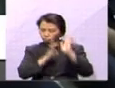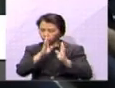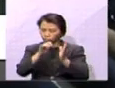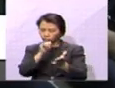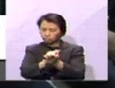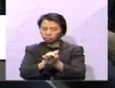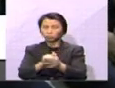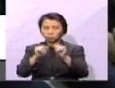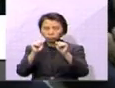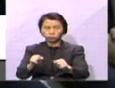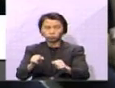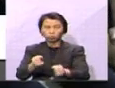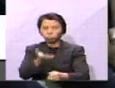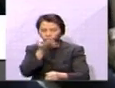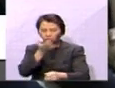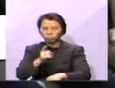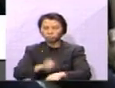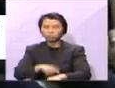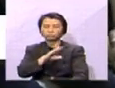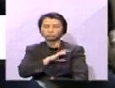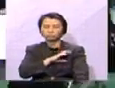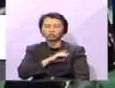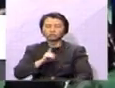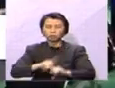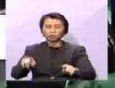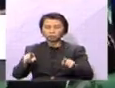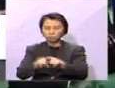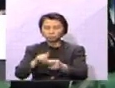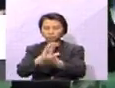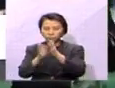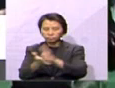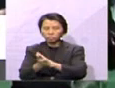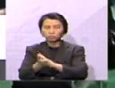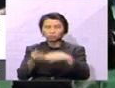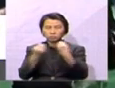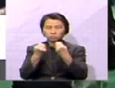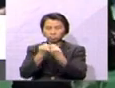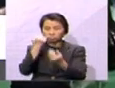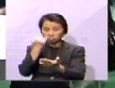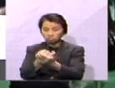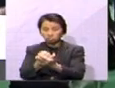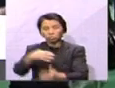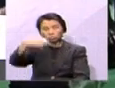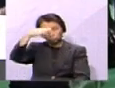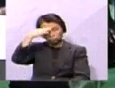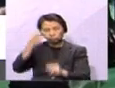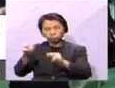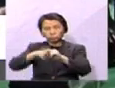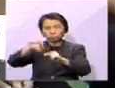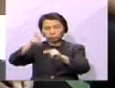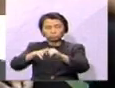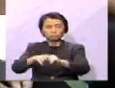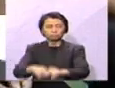tersebut bukan sahaja membuang masa polis tetapi turut mengakibatkan indeks jenayah di Johor